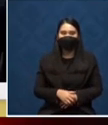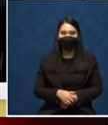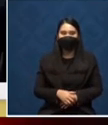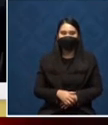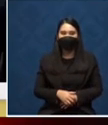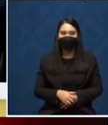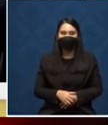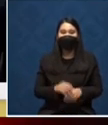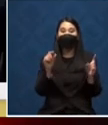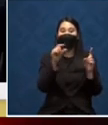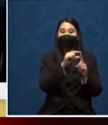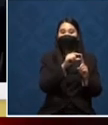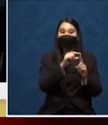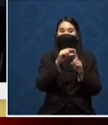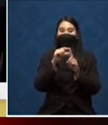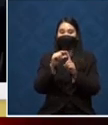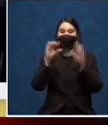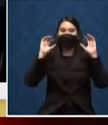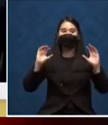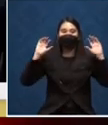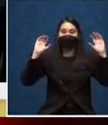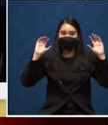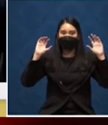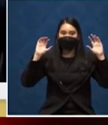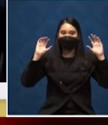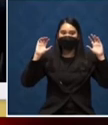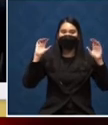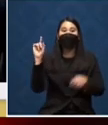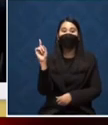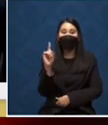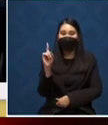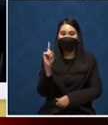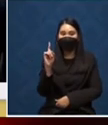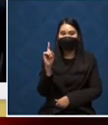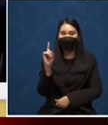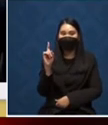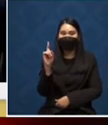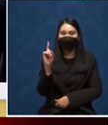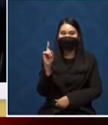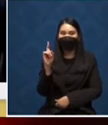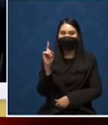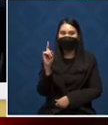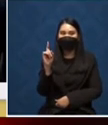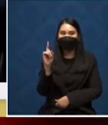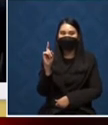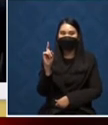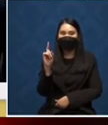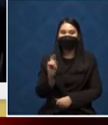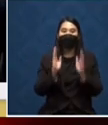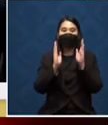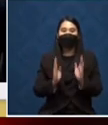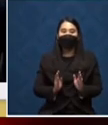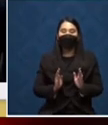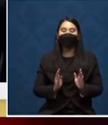ได้ให้ฉายากับรัฐบาลชุดนี้ว่าหน้ากากคนดี